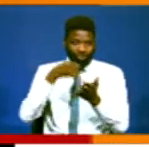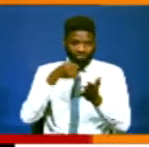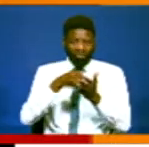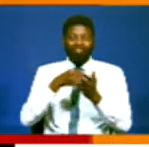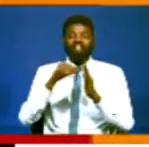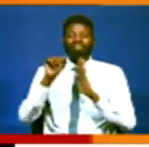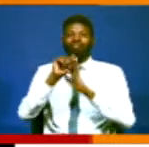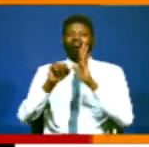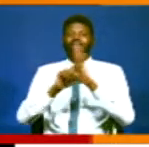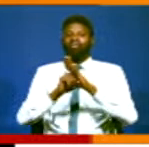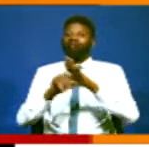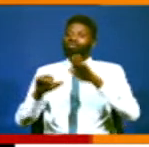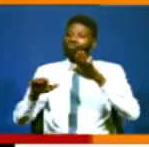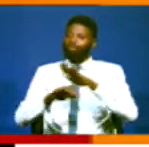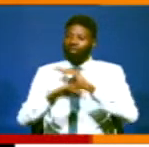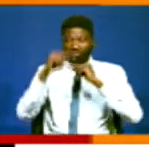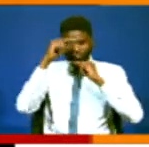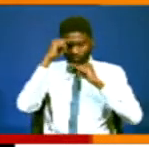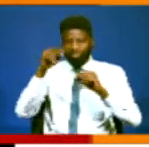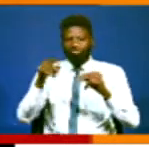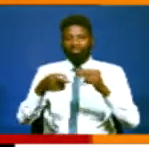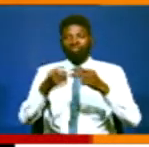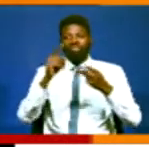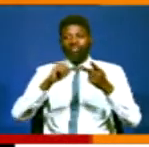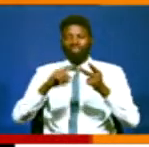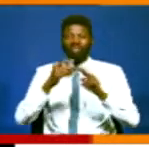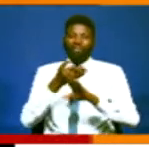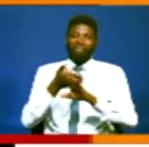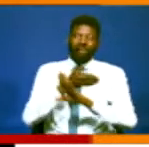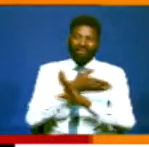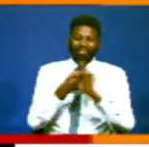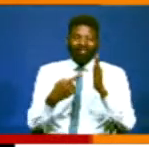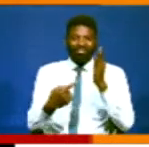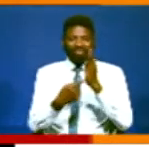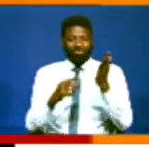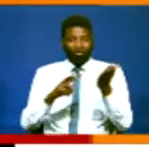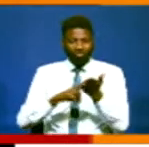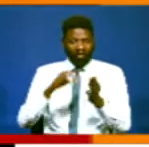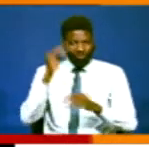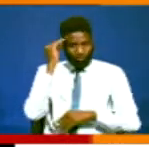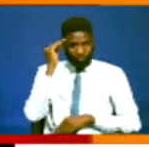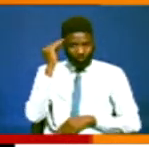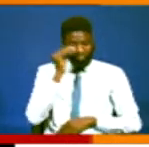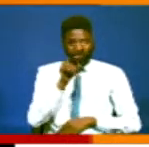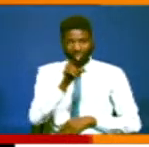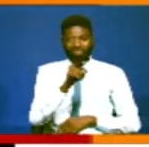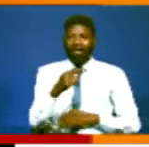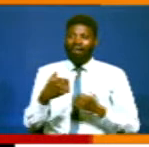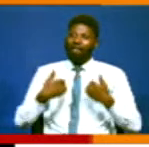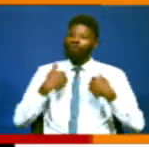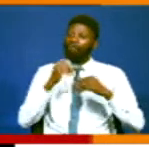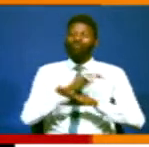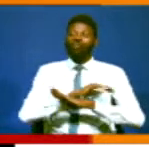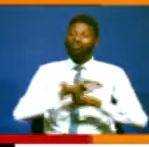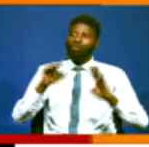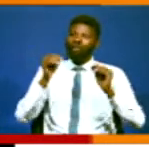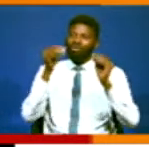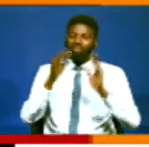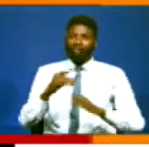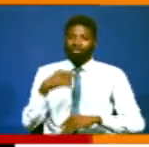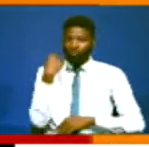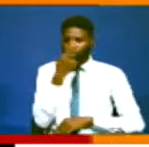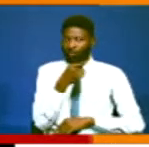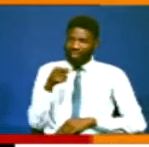la pre-technical education ama pre-career education ambapo hakuna mwalimu amefunzwa ama